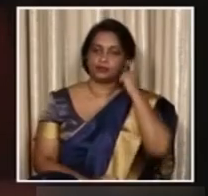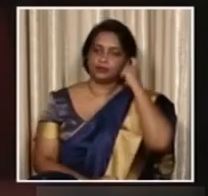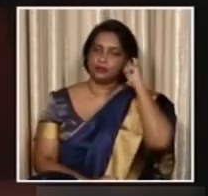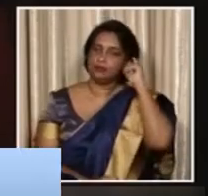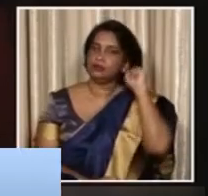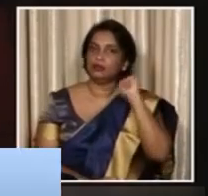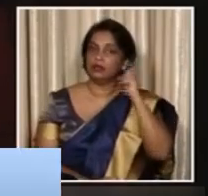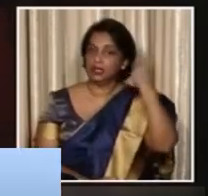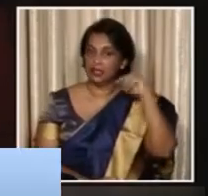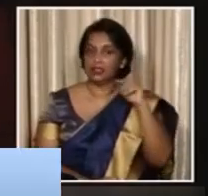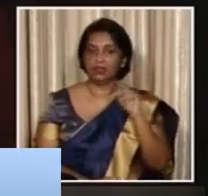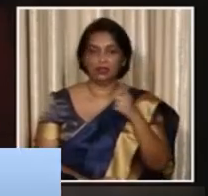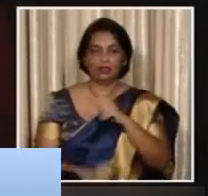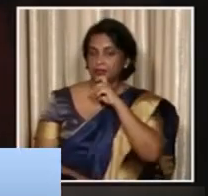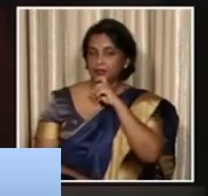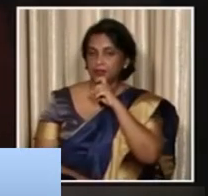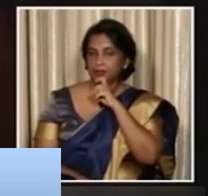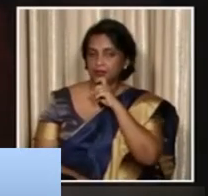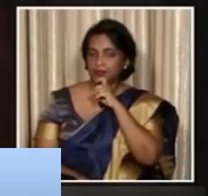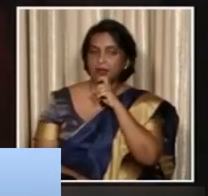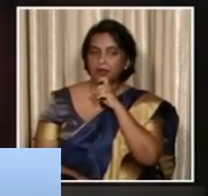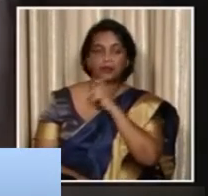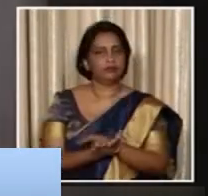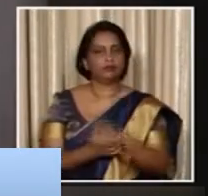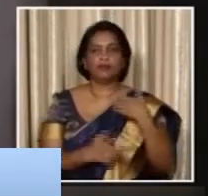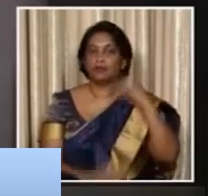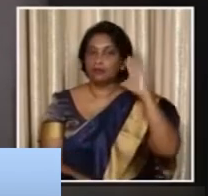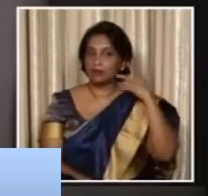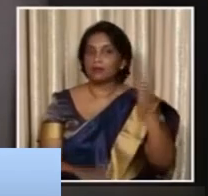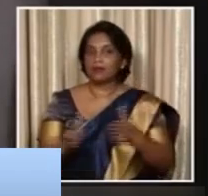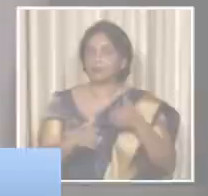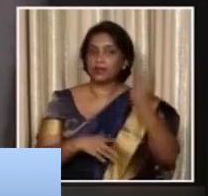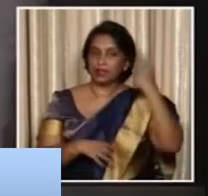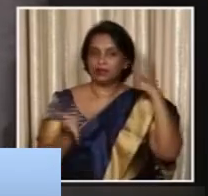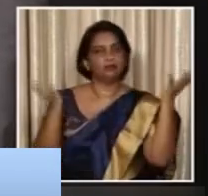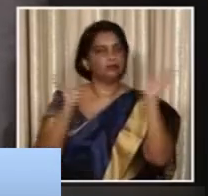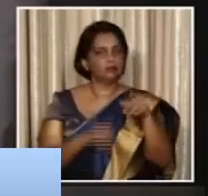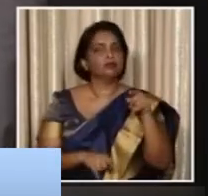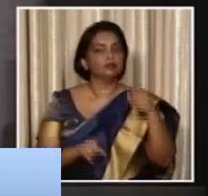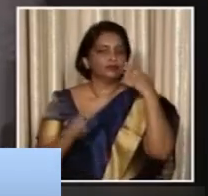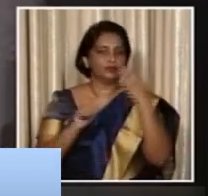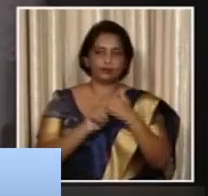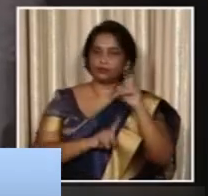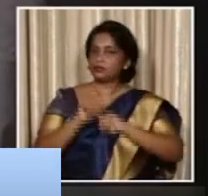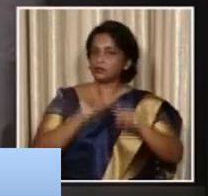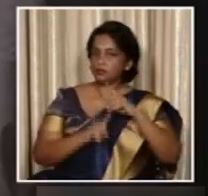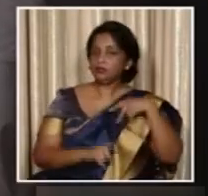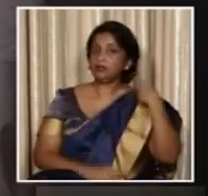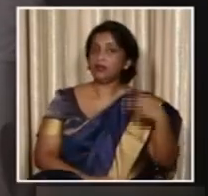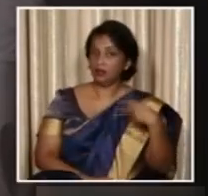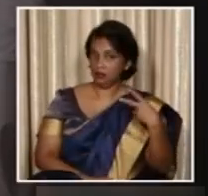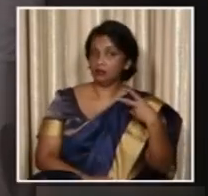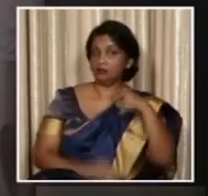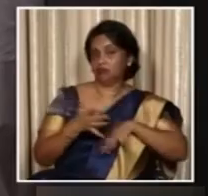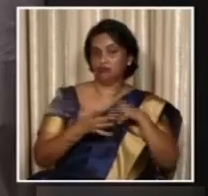ඊ ලබා දුන්නු ශ්‍රේෂ්ඨාධිකරණයේ ඉන්ටරිම් ඉන්ජංක්ෂන් එක ගැන කැබිනට් එකත් ඊ රැස් වෙලා මේ ගැන සාකච්ඡා කරලු දින දෙකක් පරිශීලනය